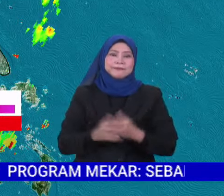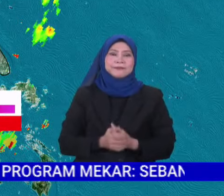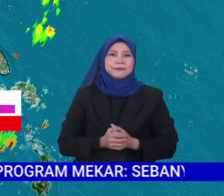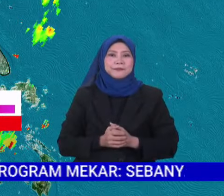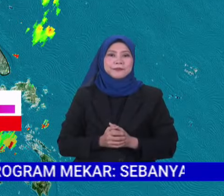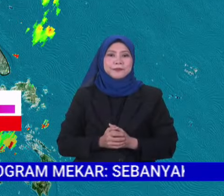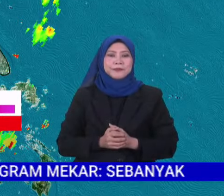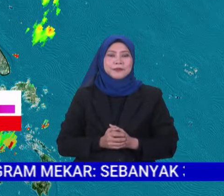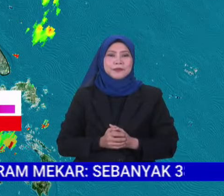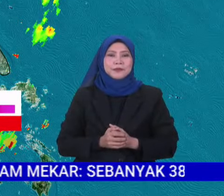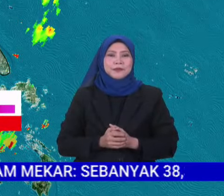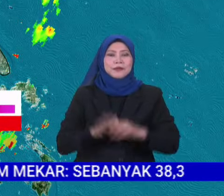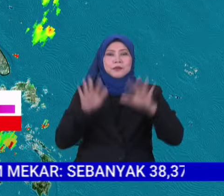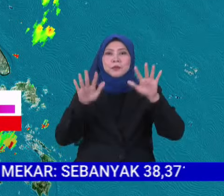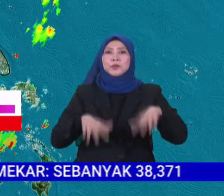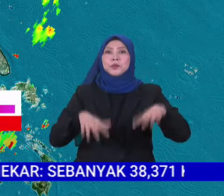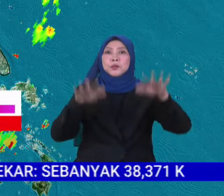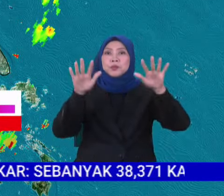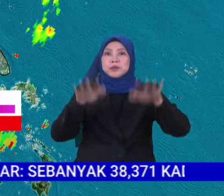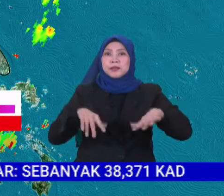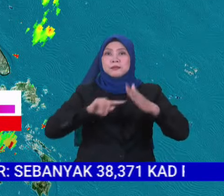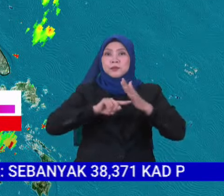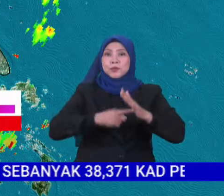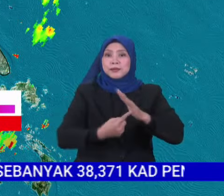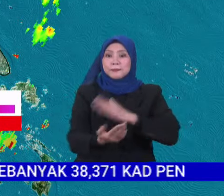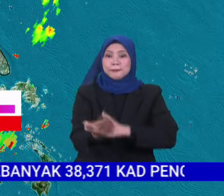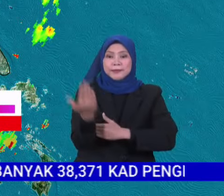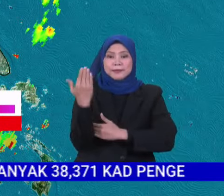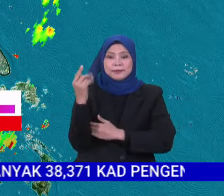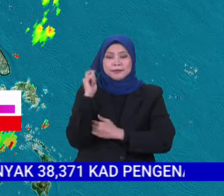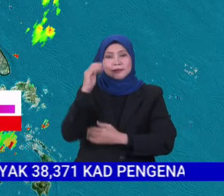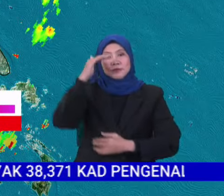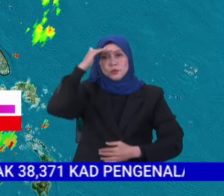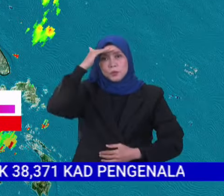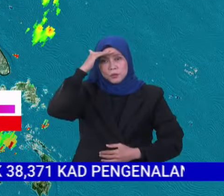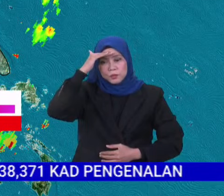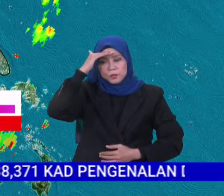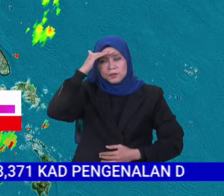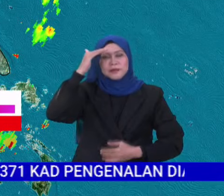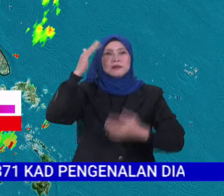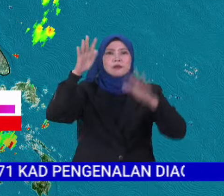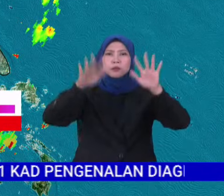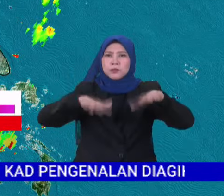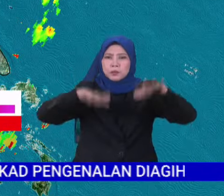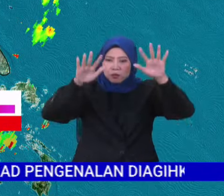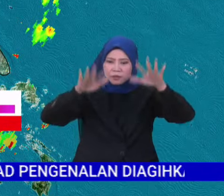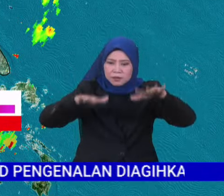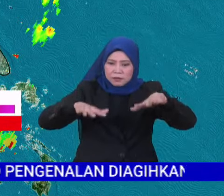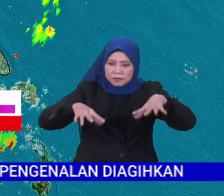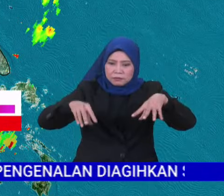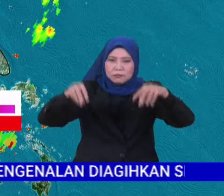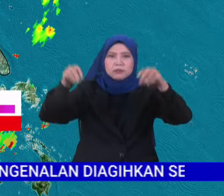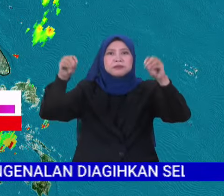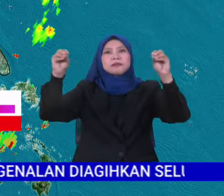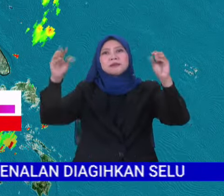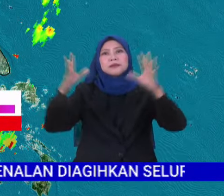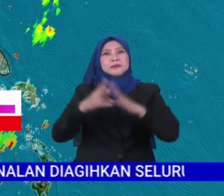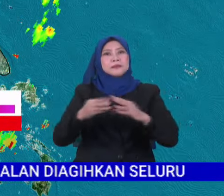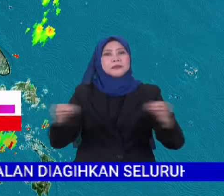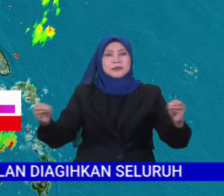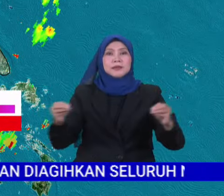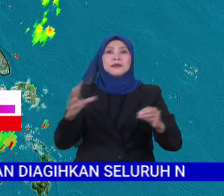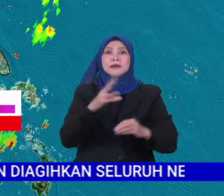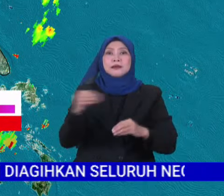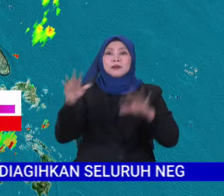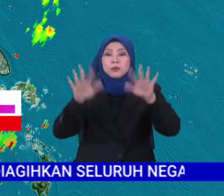lagi bye ujan yang berlaku sejak pagi tadi di negeri John apanya sudah pemeran soal sure the kini hujan